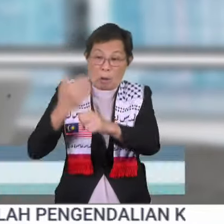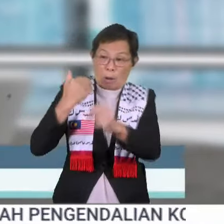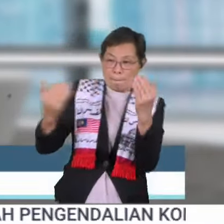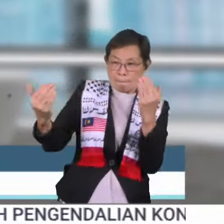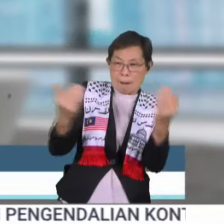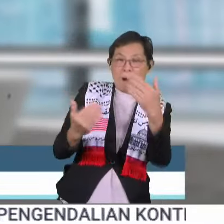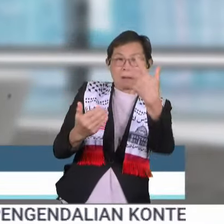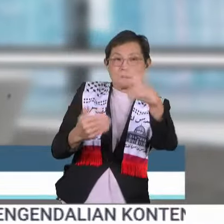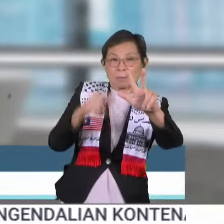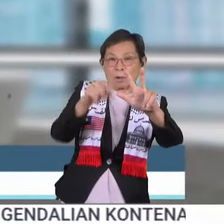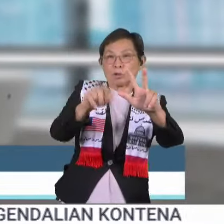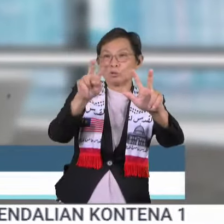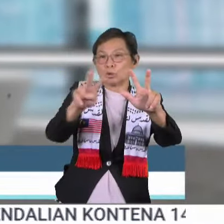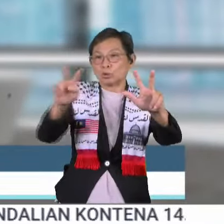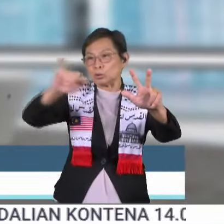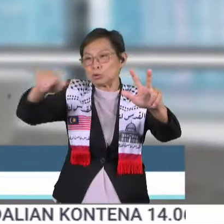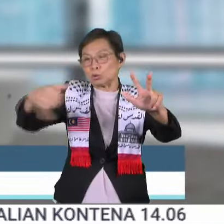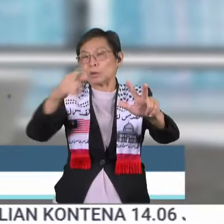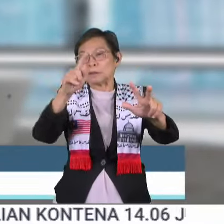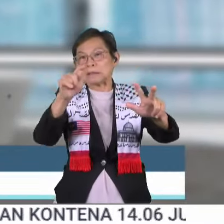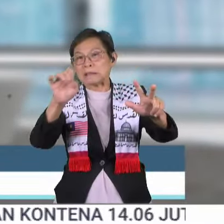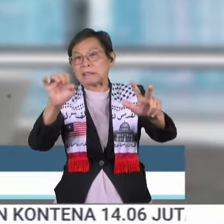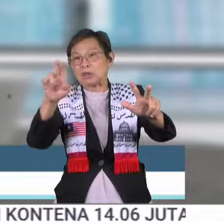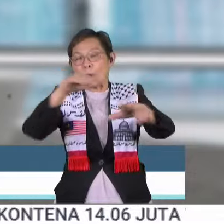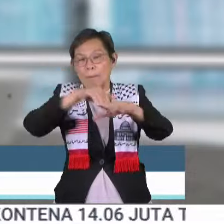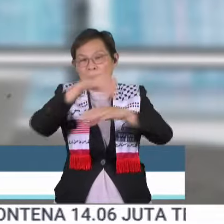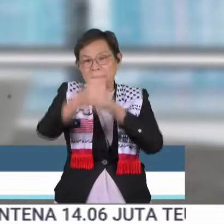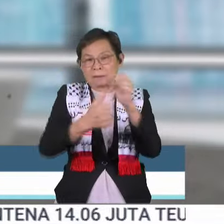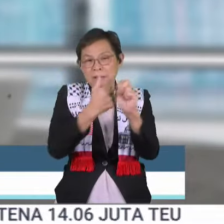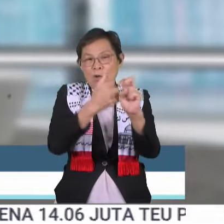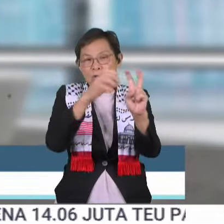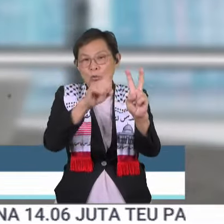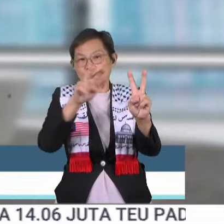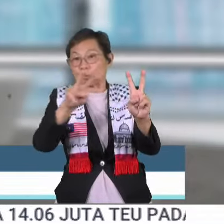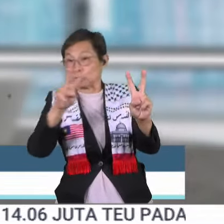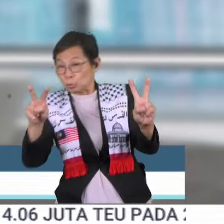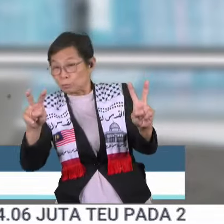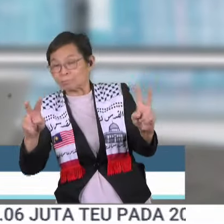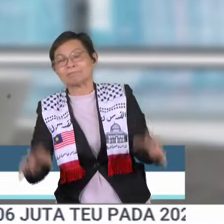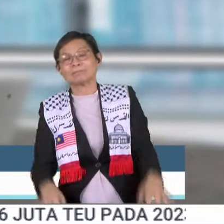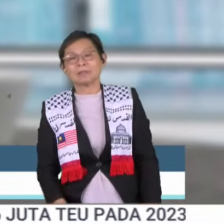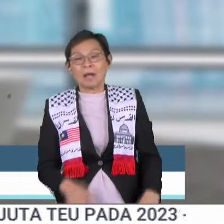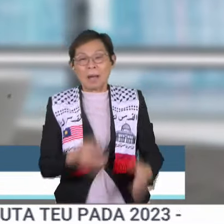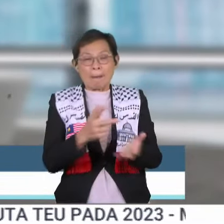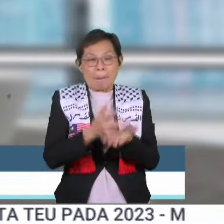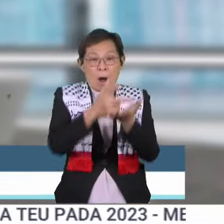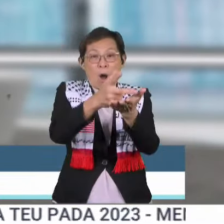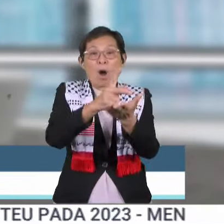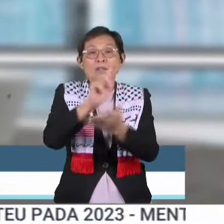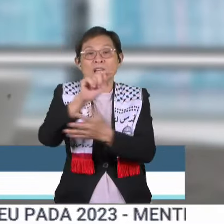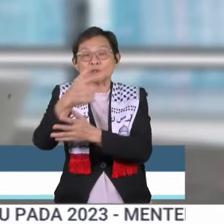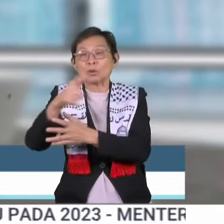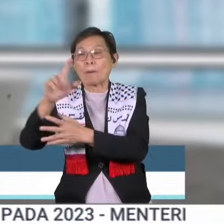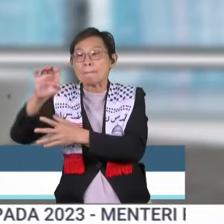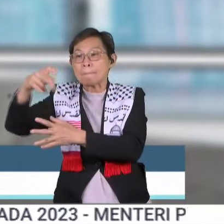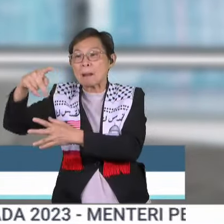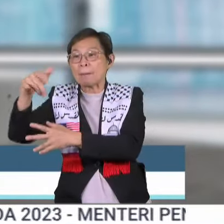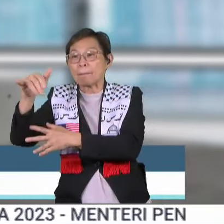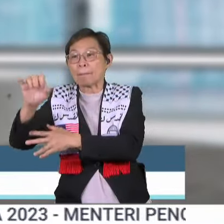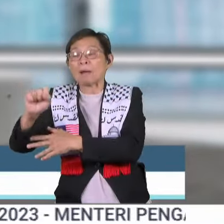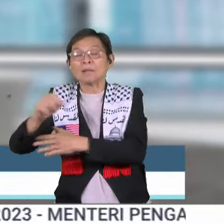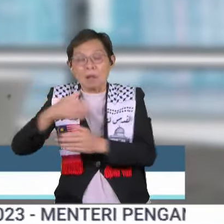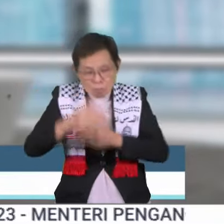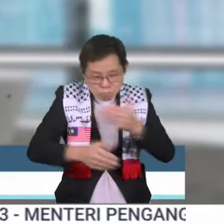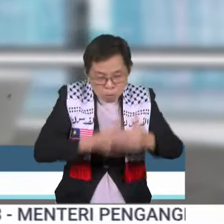berbanding 13.22 juta teu pada Tahun 2022 manakala Pelabuhan Tanjung pelepas telah memproses